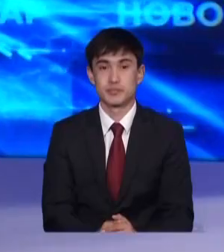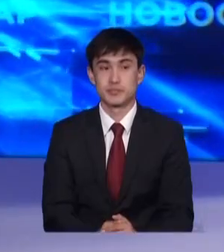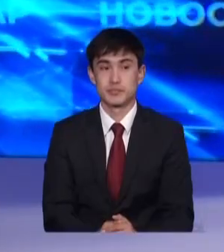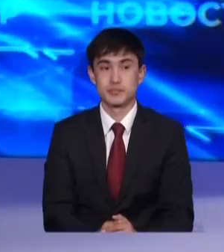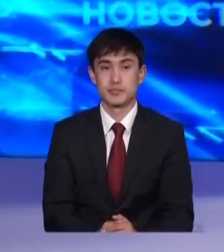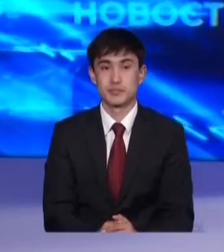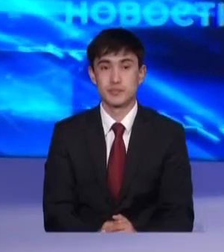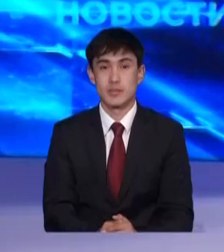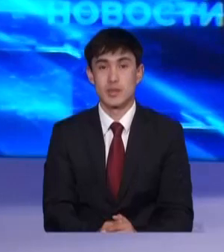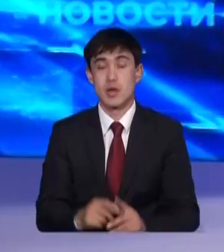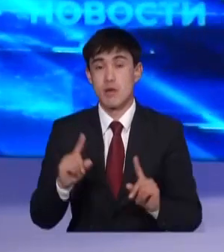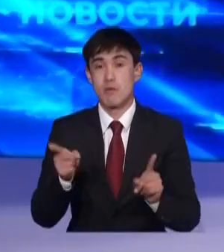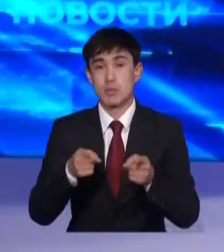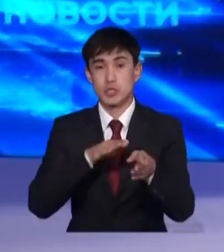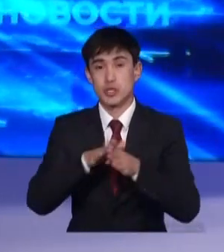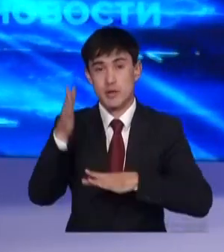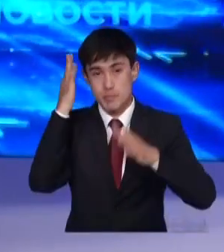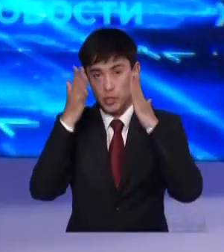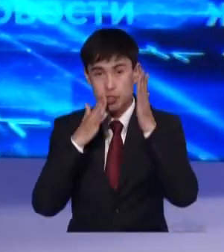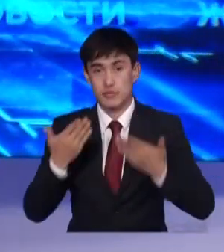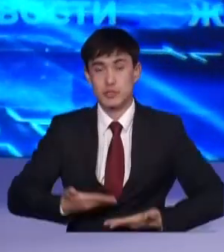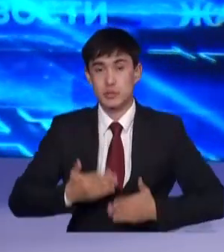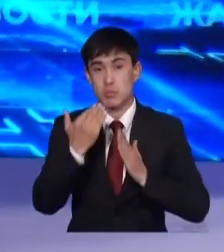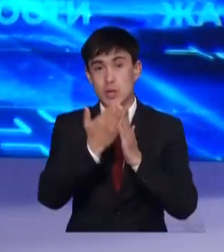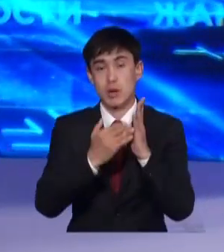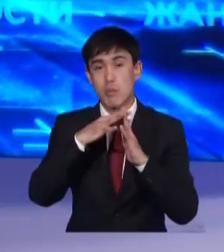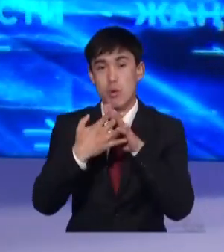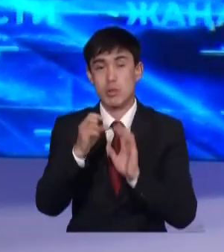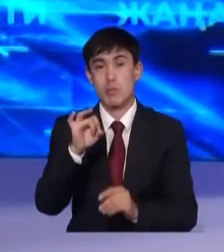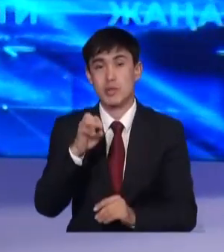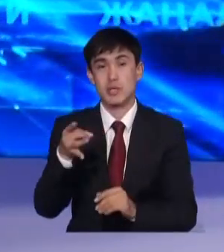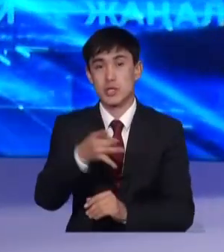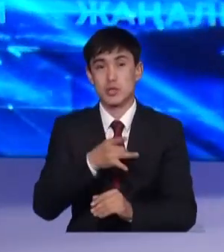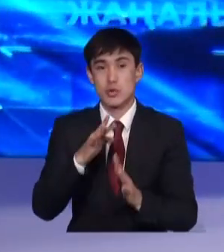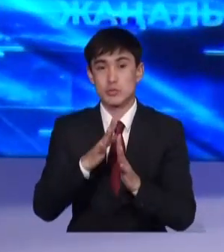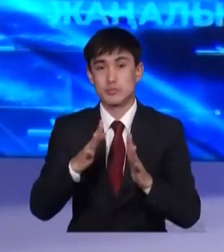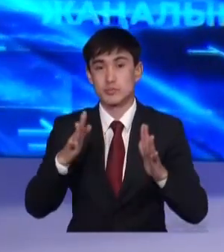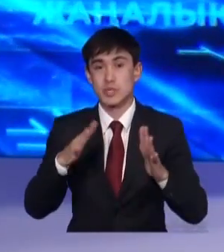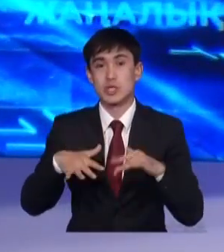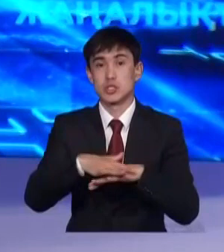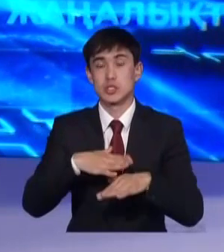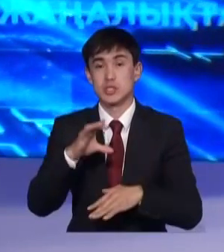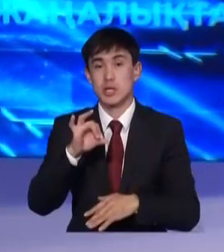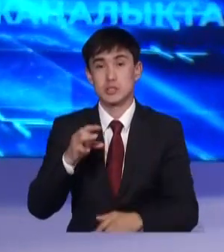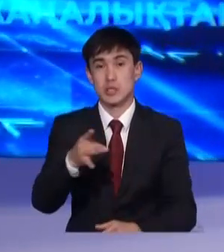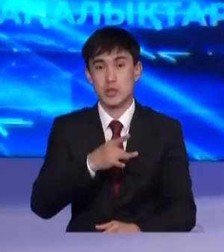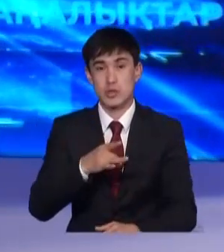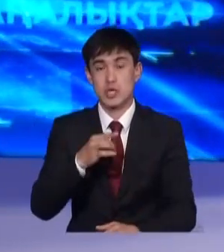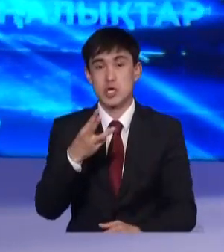нарушения воплощаем мечты в жизнь программа аула аманаты в регионах набирает обороты жительница